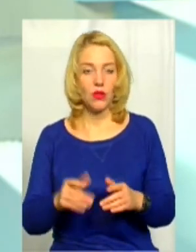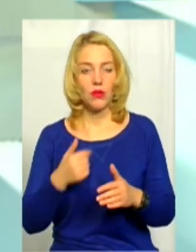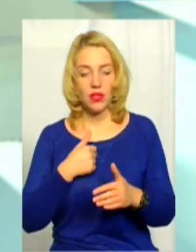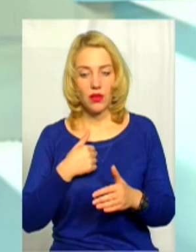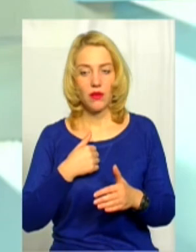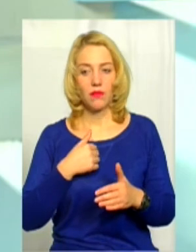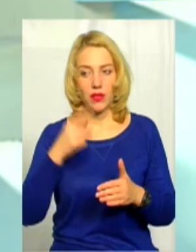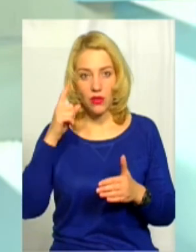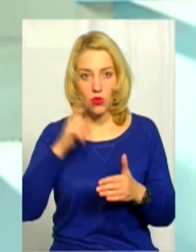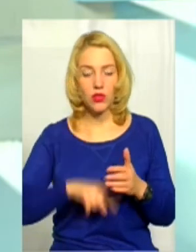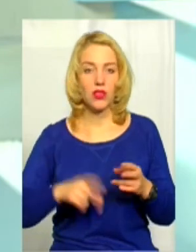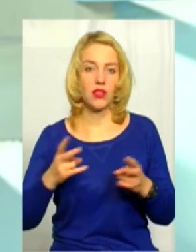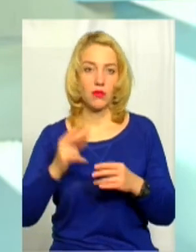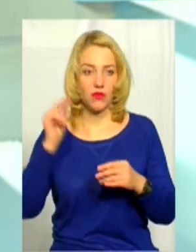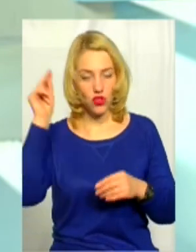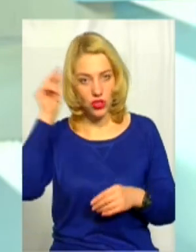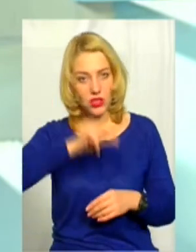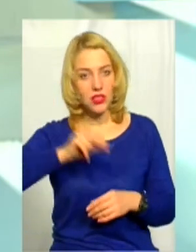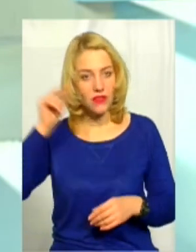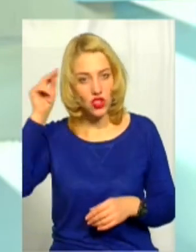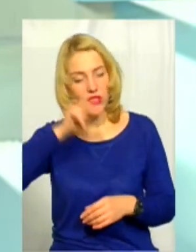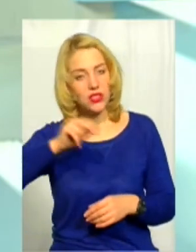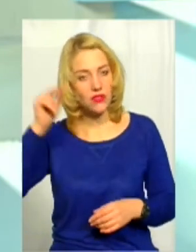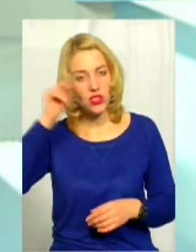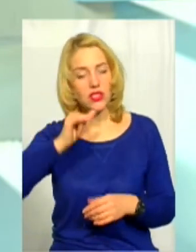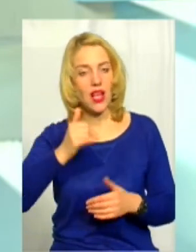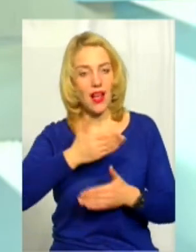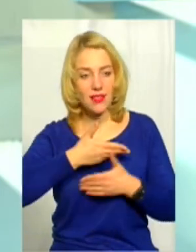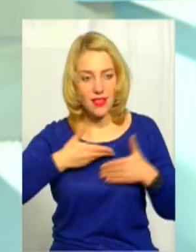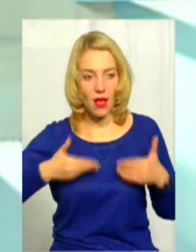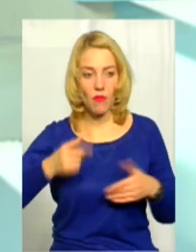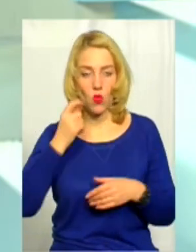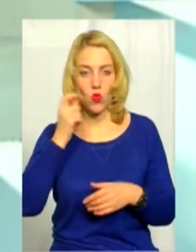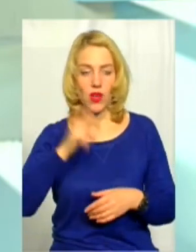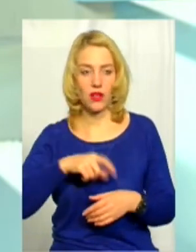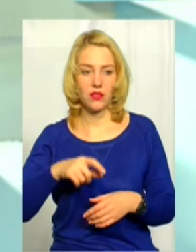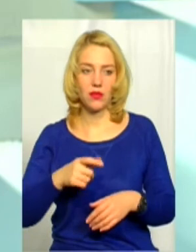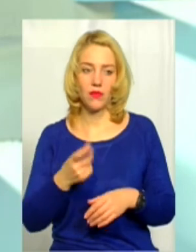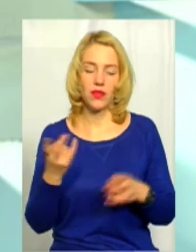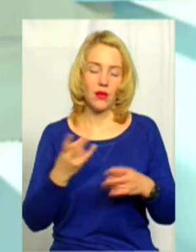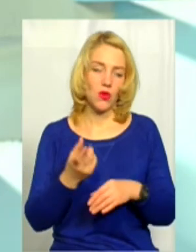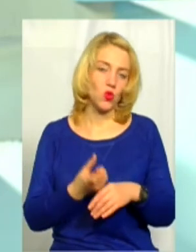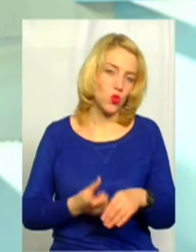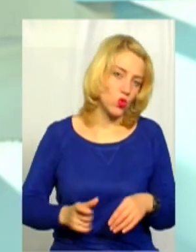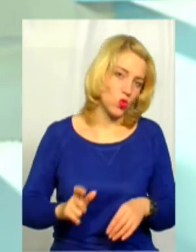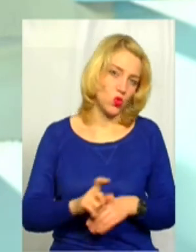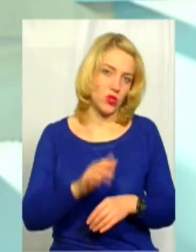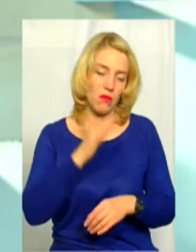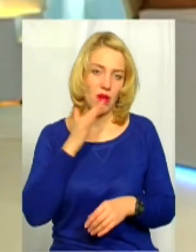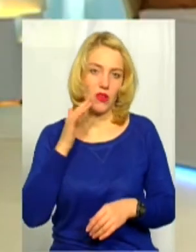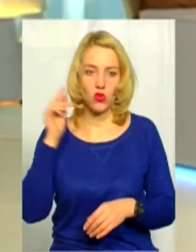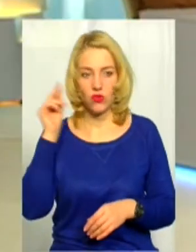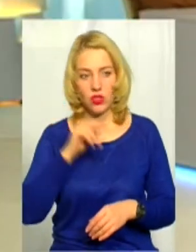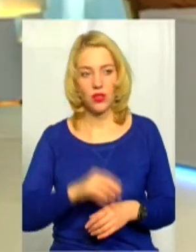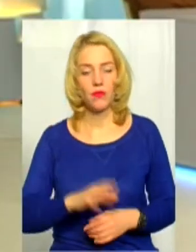потрібно вчитися і ще раз вчитися, а нам, українцям, то треба дуже багато вчитися. Пане